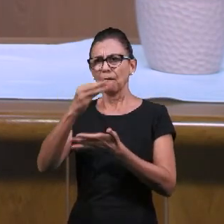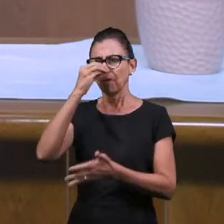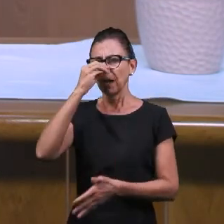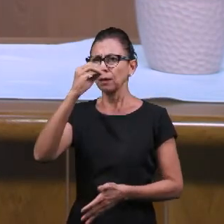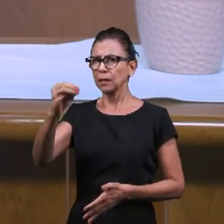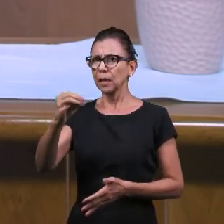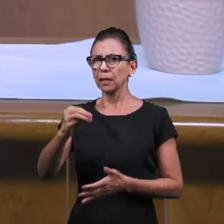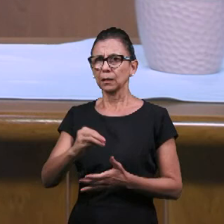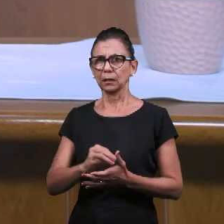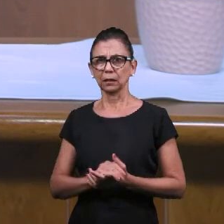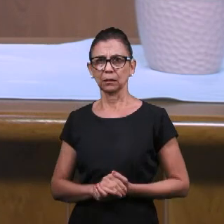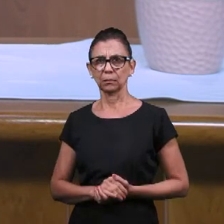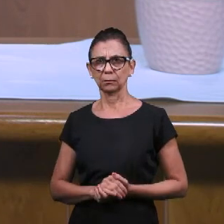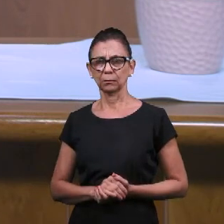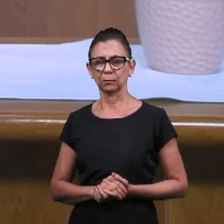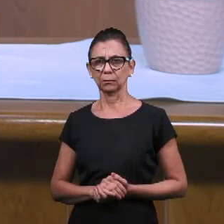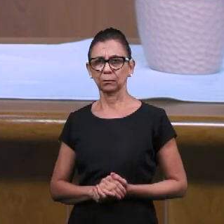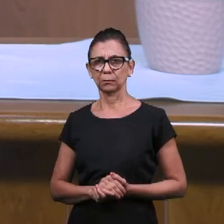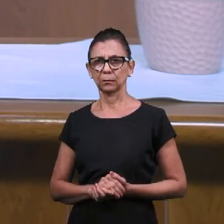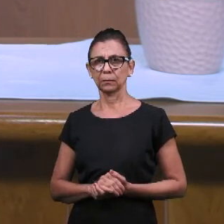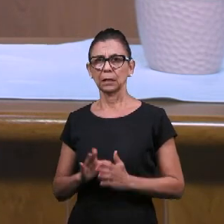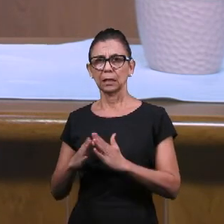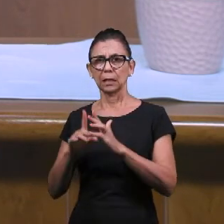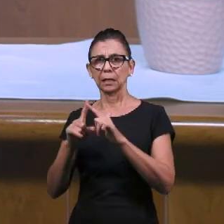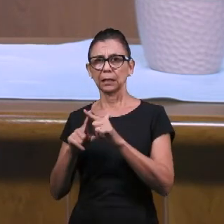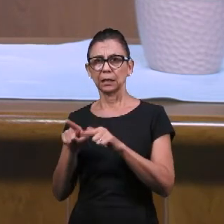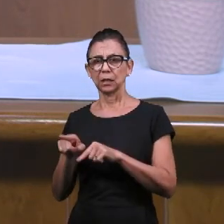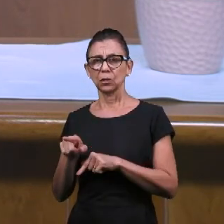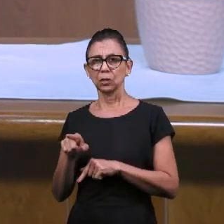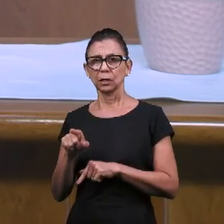церковь, которая не отвергает своей веры,